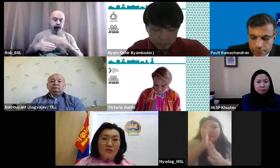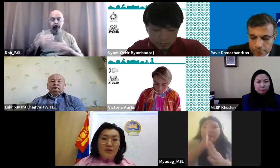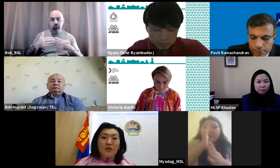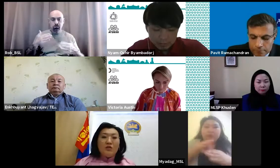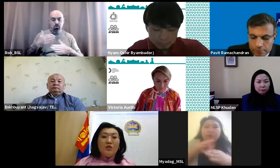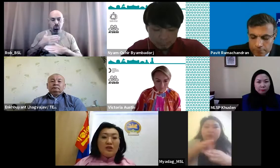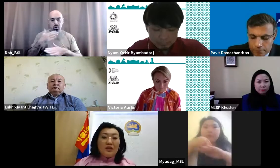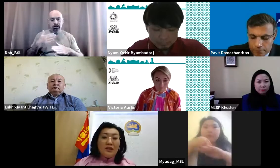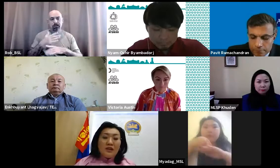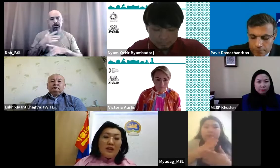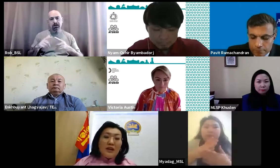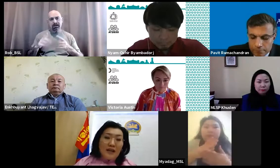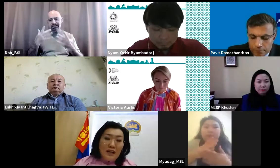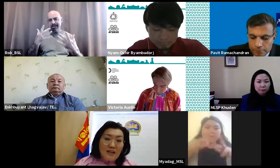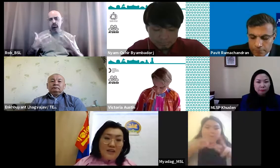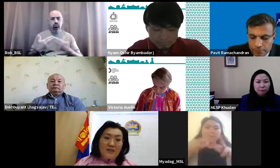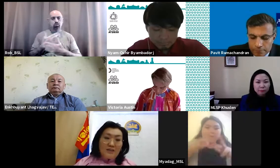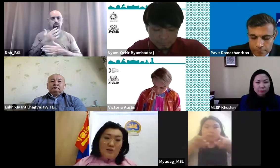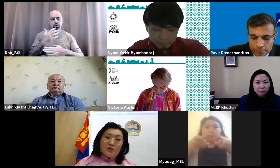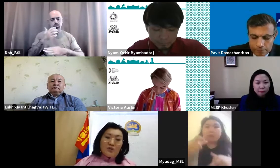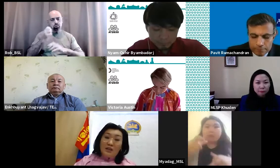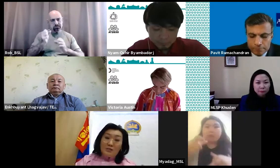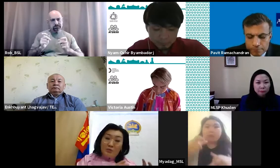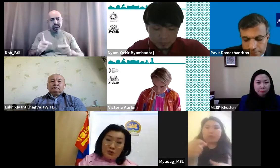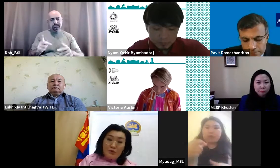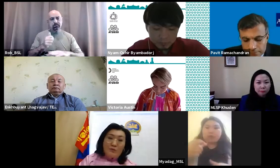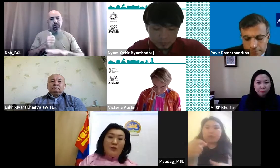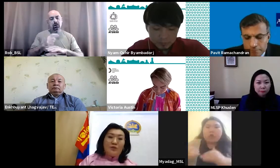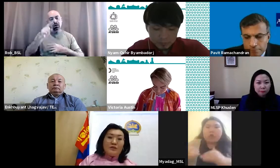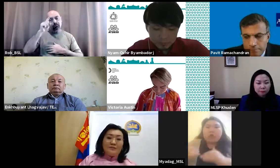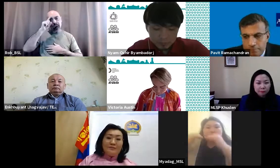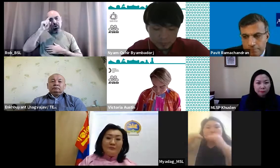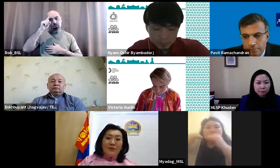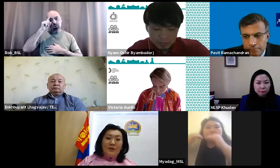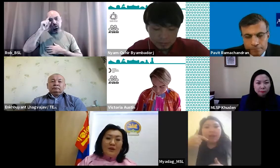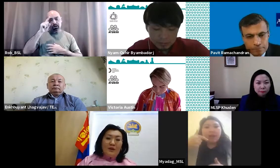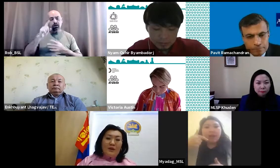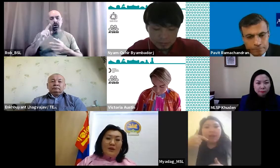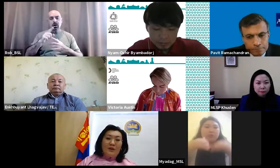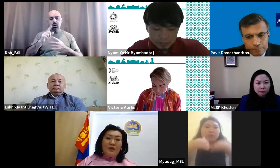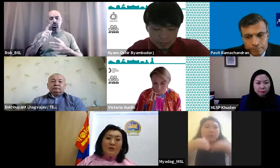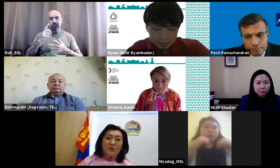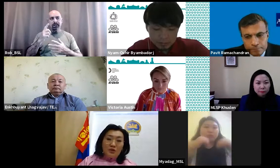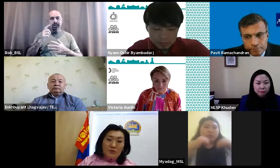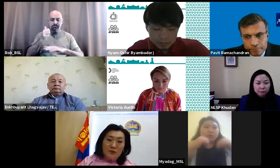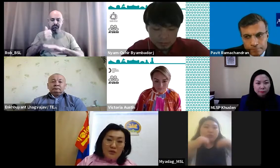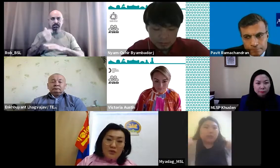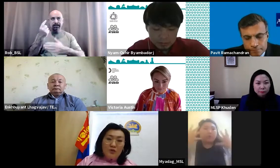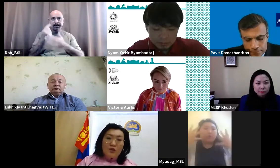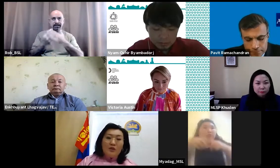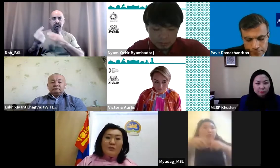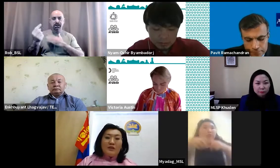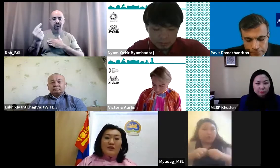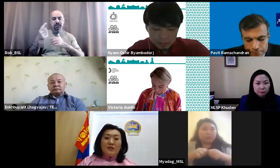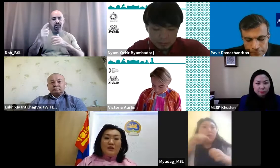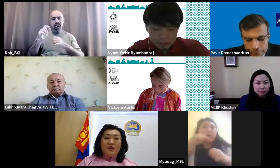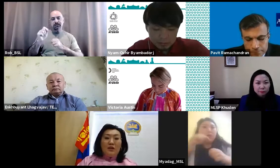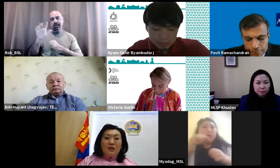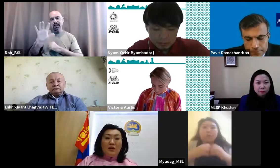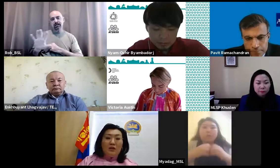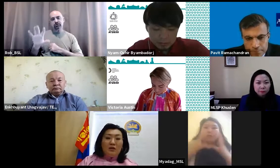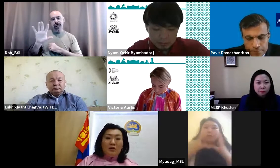бэрхшээлтэй хүний хөгжлийн агентлаг гэж тусдаа юм бүтэц байгуулсан. Энэ бүтэц маань өөрөө бас